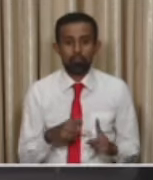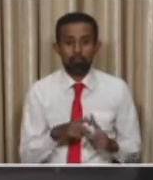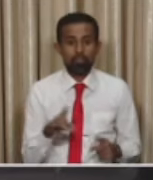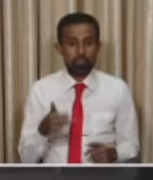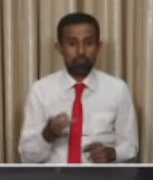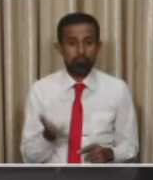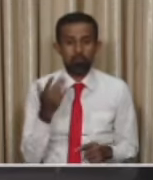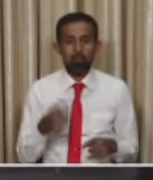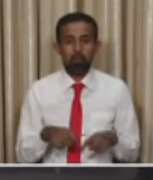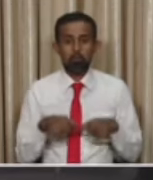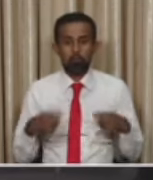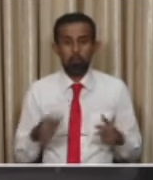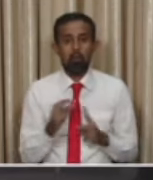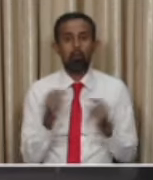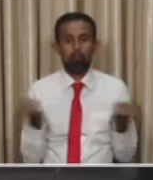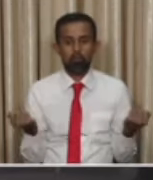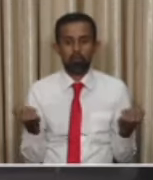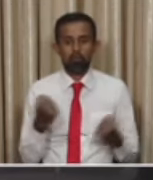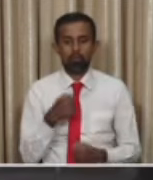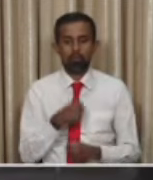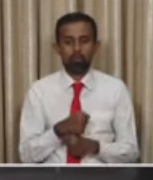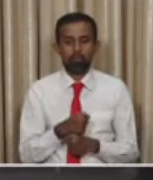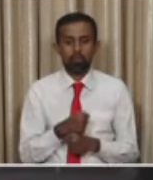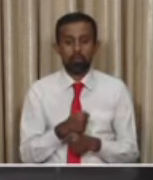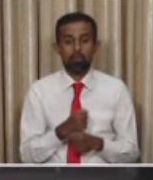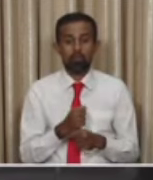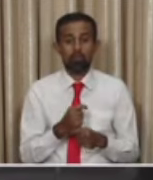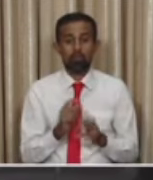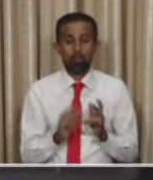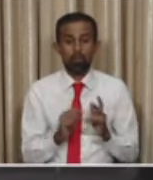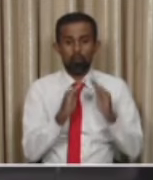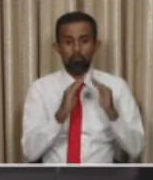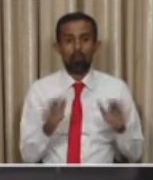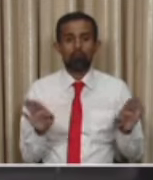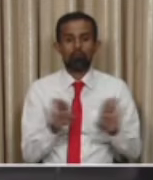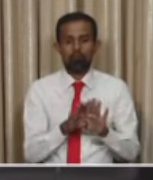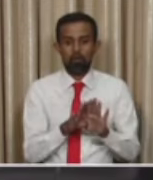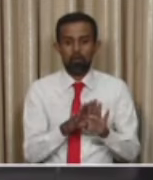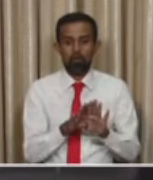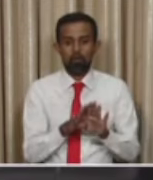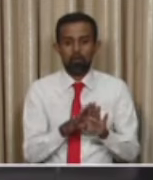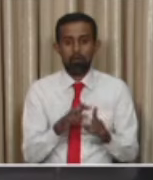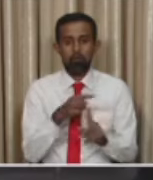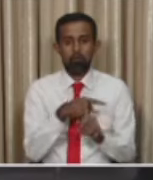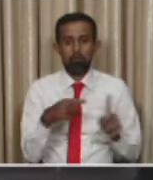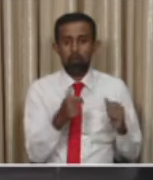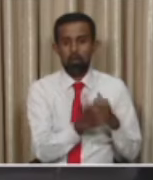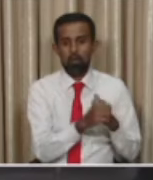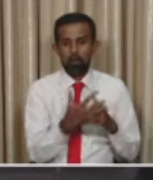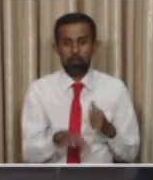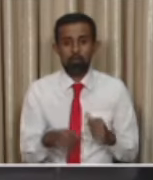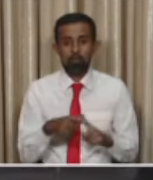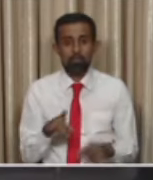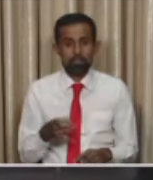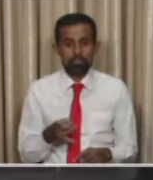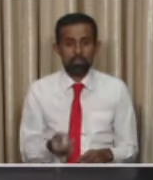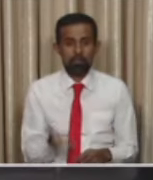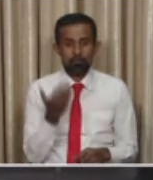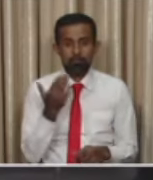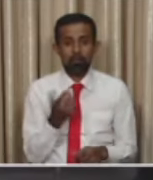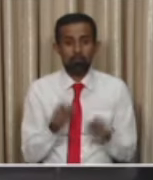කෝටි 100කට වඩා වීදම් කළා පොළොන්නරුවේ. හදපු රාජ්‍ය සේවක ගොඩනැගිලි අද වැහිලා ගිහිල්ලා බාගට හදලා කෝටි 100කට වැඩි වීදම් කළා. මේ ජනතාවගේ